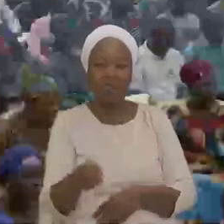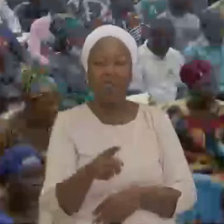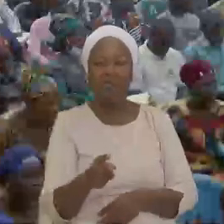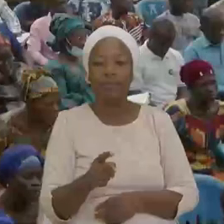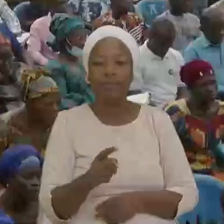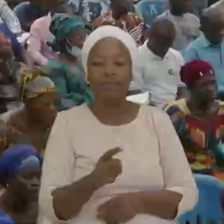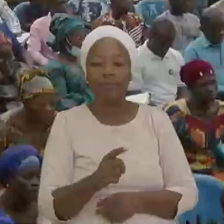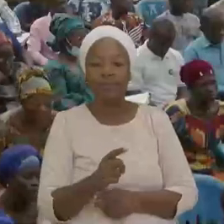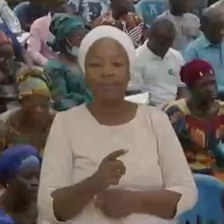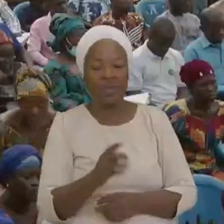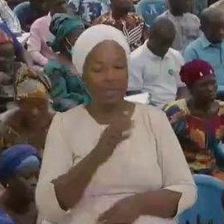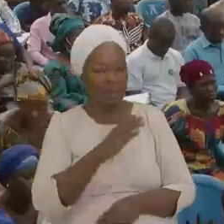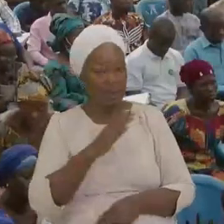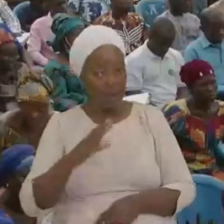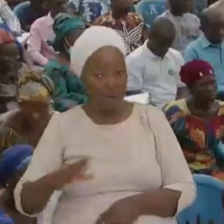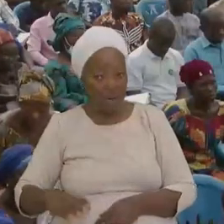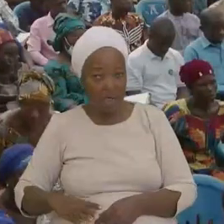et continuent par les préserver.